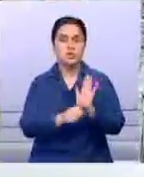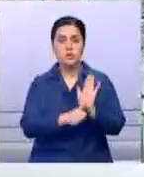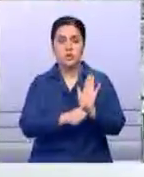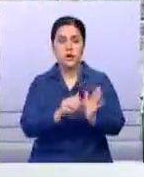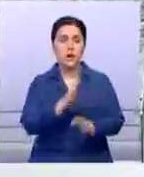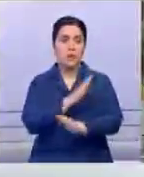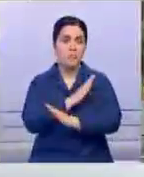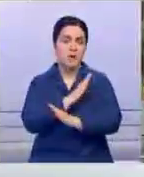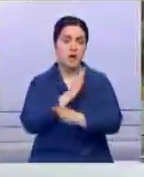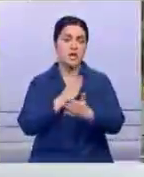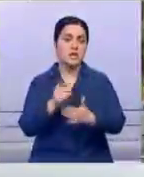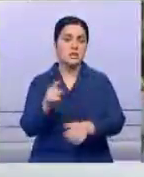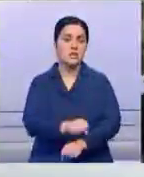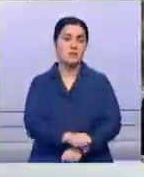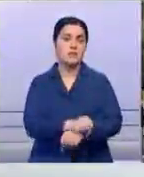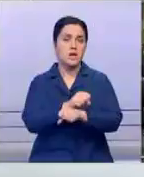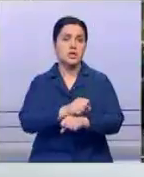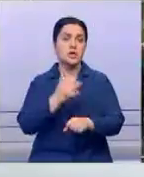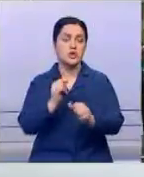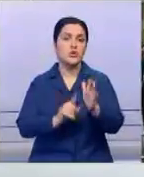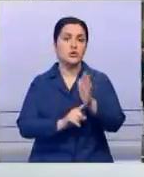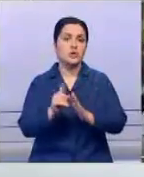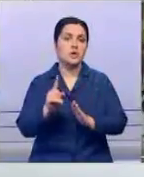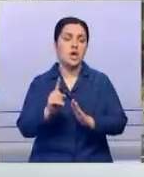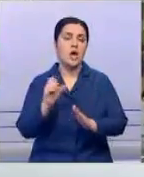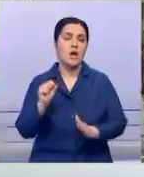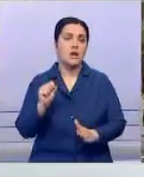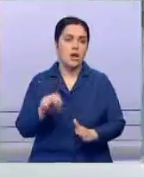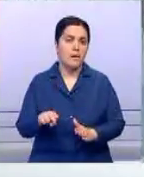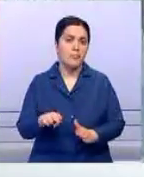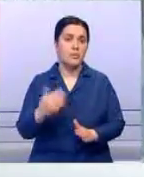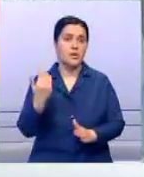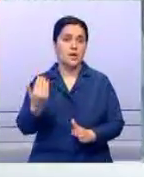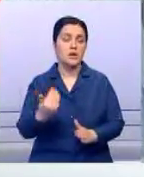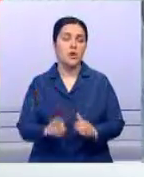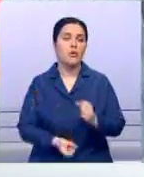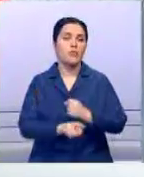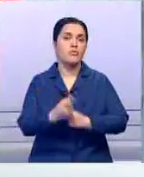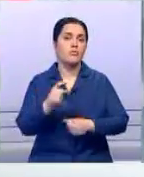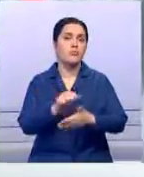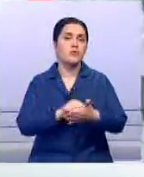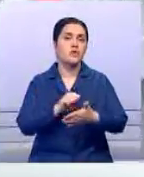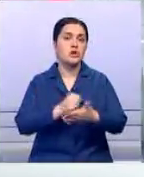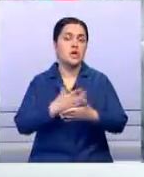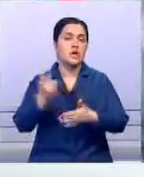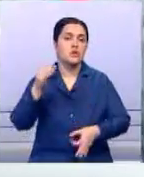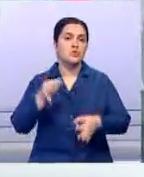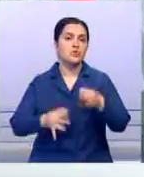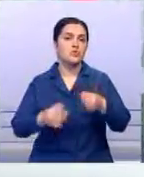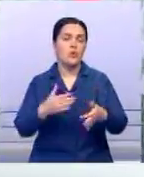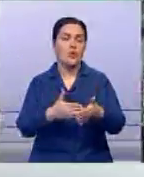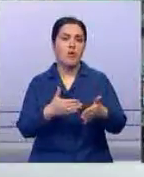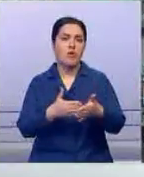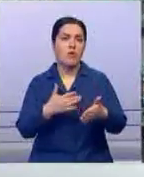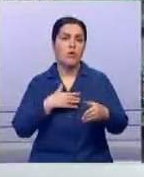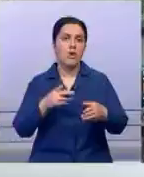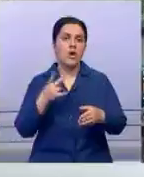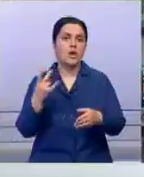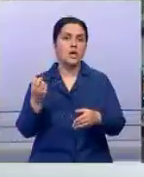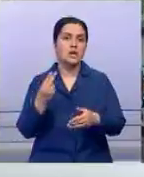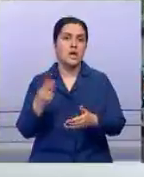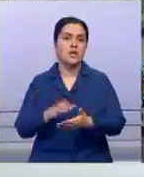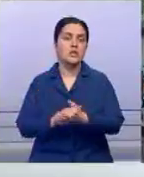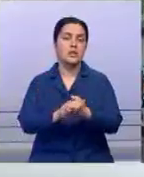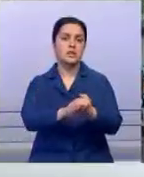информация о 6 погибших. Демонстрации в стране идут с начала апреля. Их спровоцировало решение Верховного суда ограничить власть